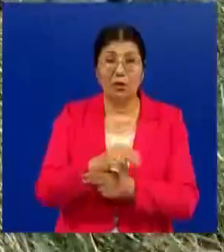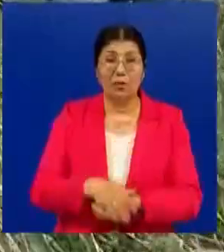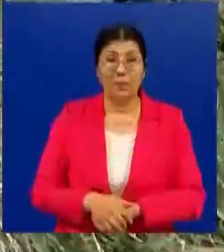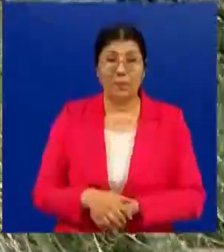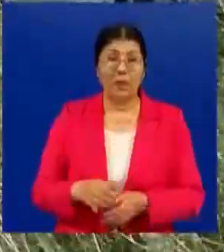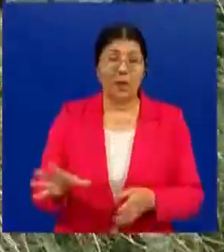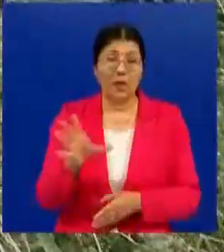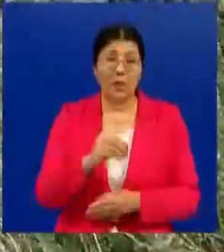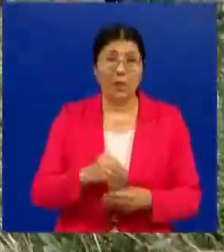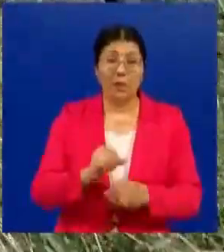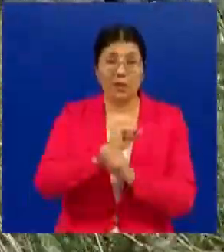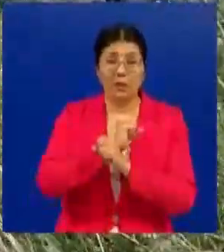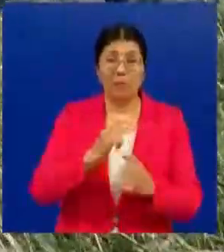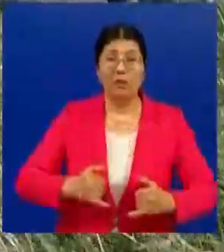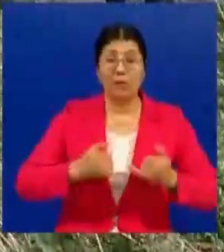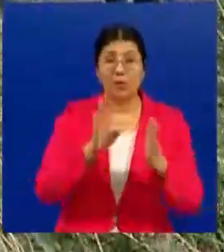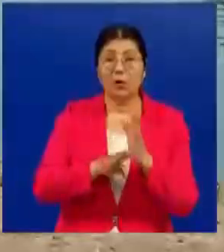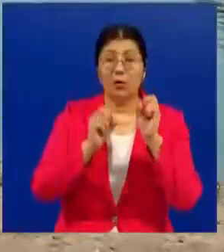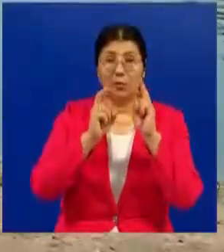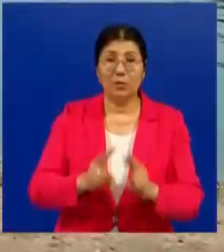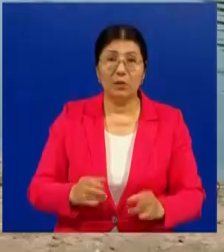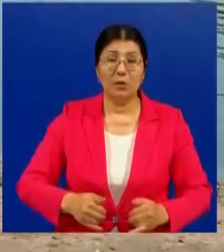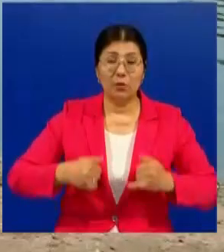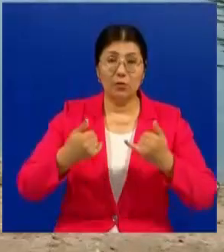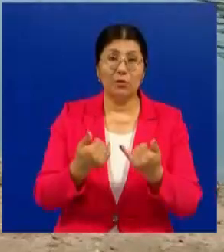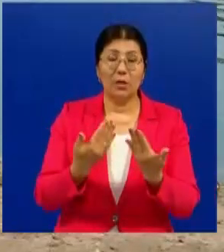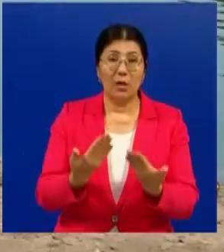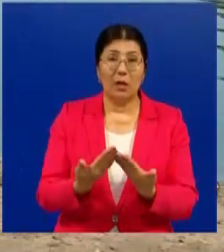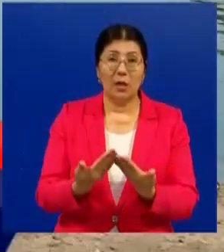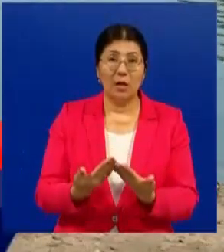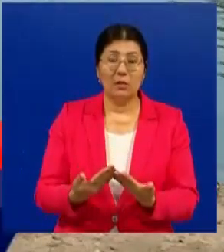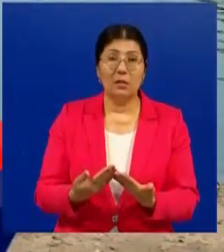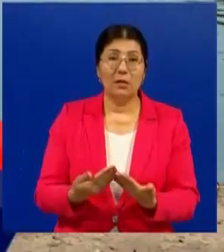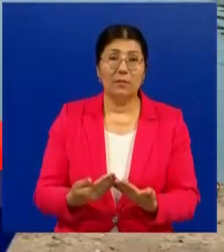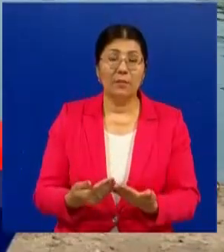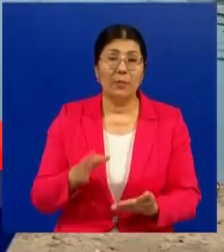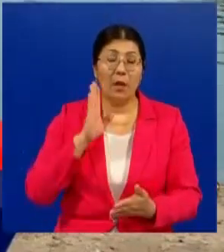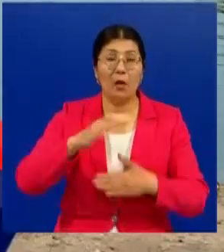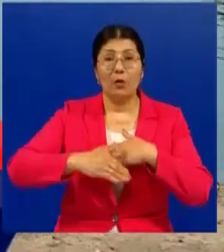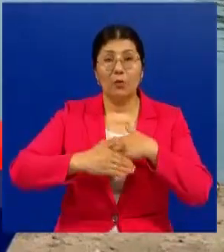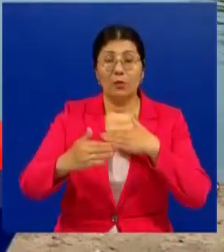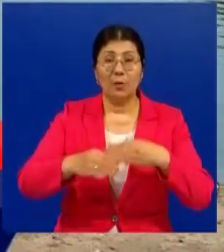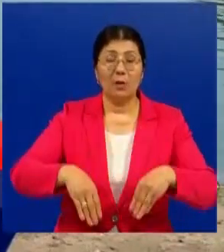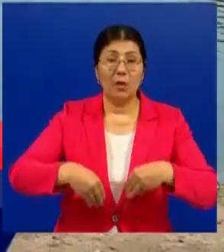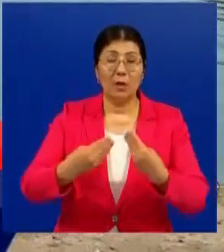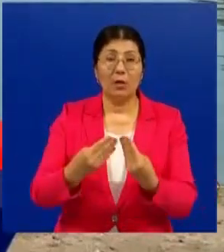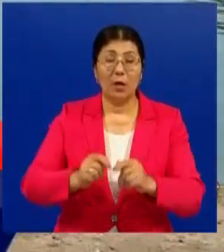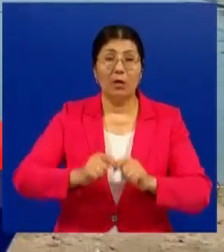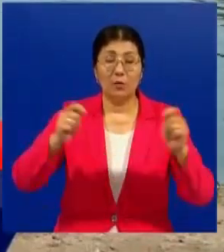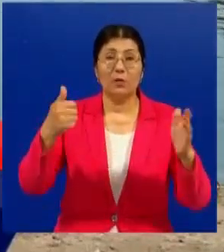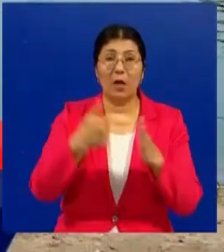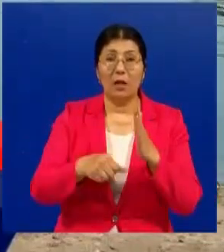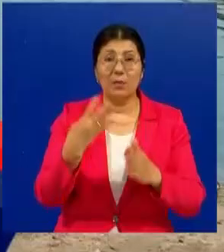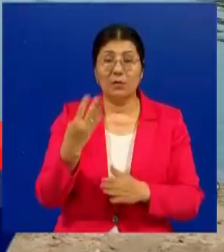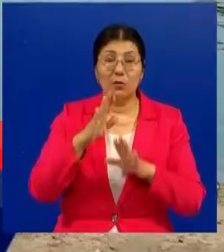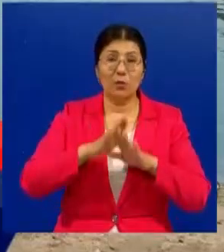көрсетілді. Барлығы демалушылардың қауіпсіздігі үшін. Қазір жалпы жағажай ашу үшін 64 орын белгіленген, рұқсат етілген. Сол 64